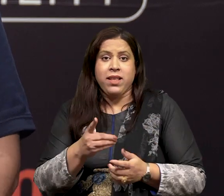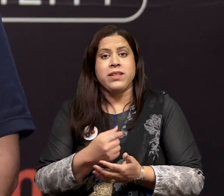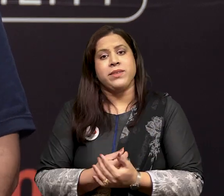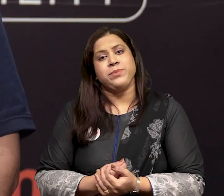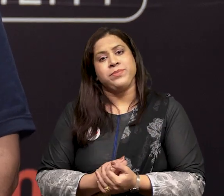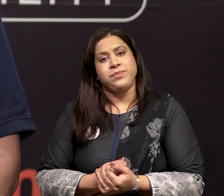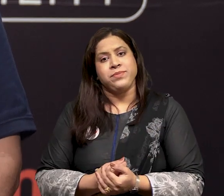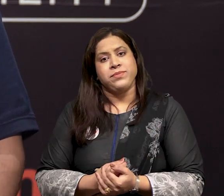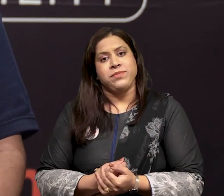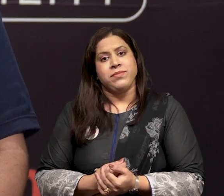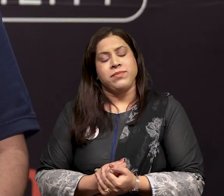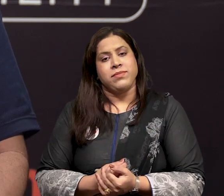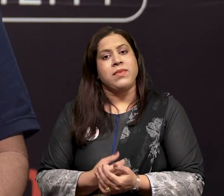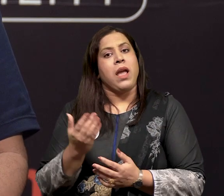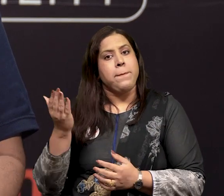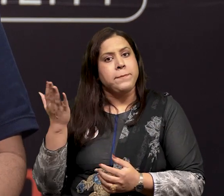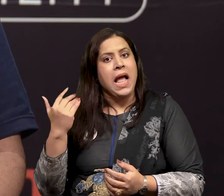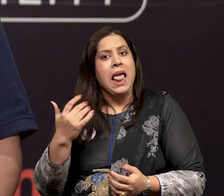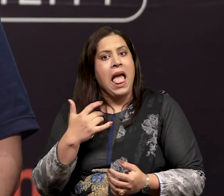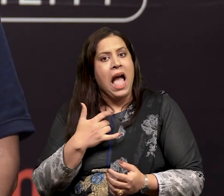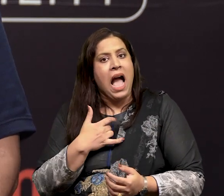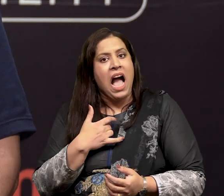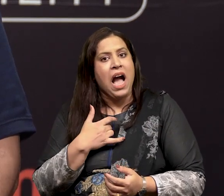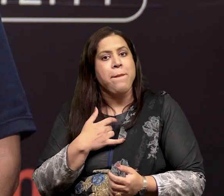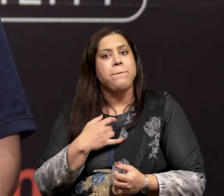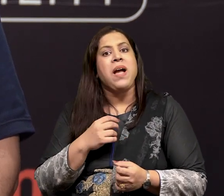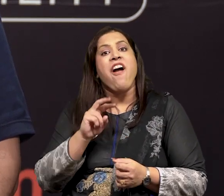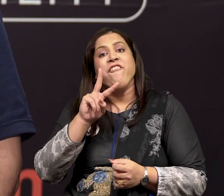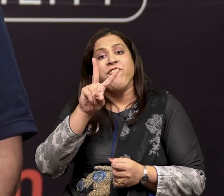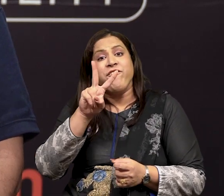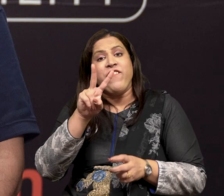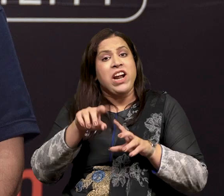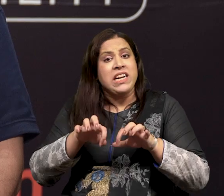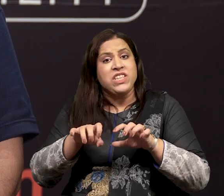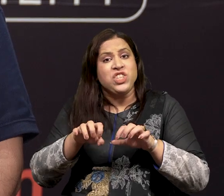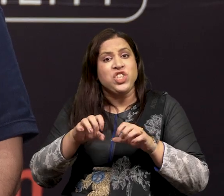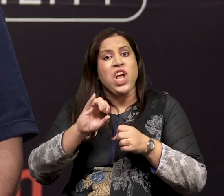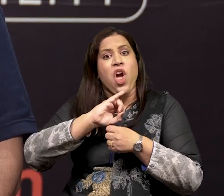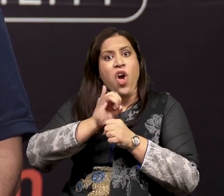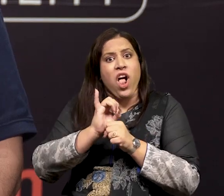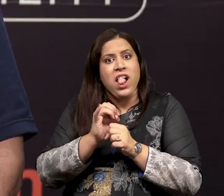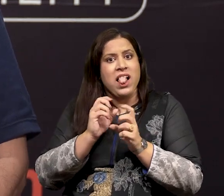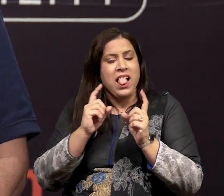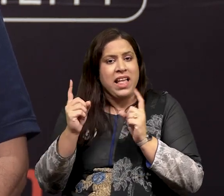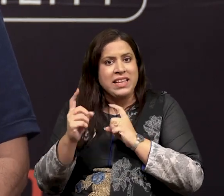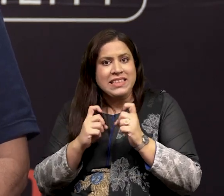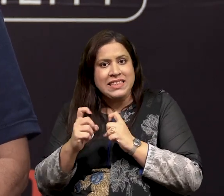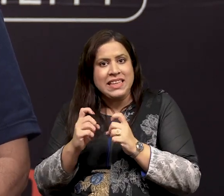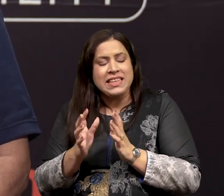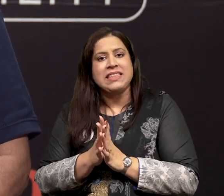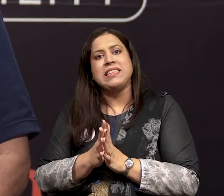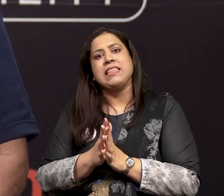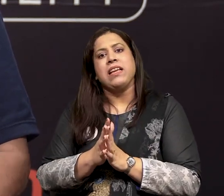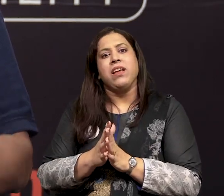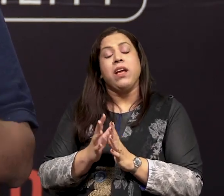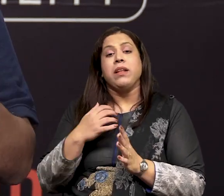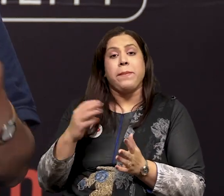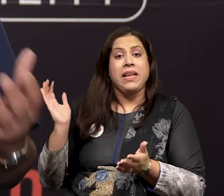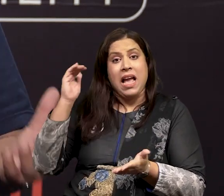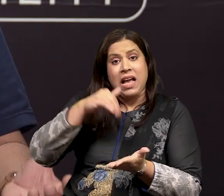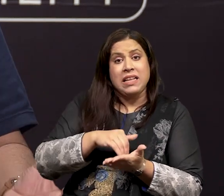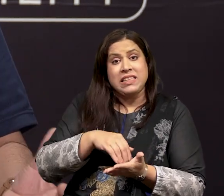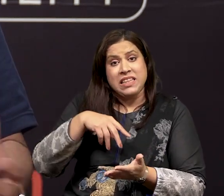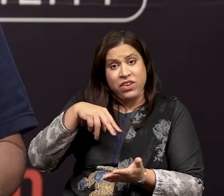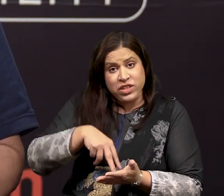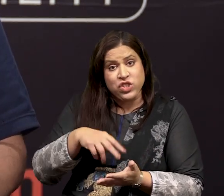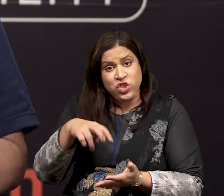हैं बहुत डिफरेंट तरीके से, पहले हम वर्चुअल एग्जिबिशंस करते थे, वर्चुअल